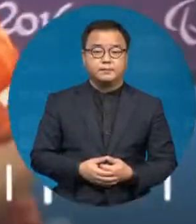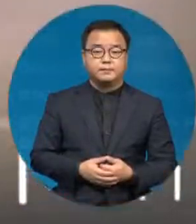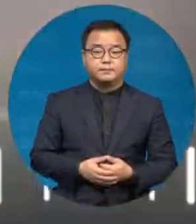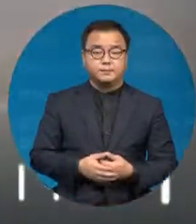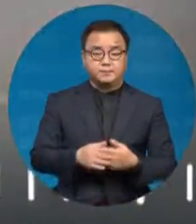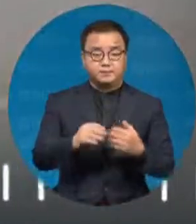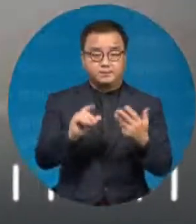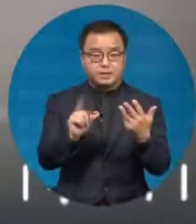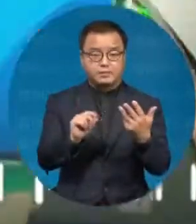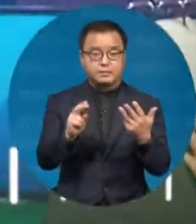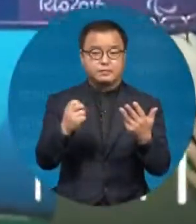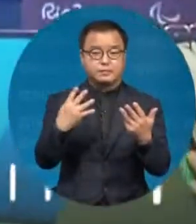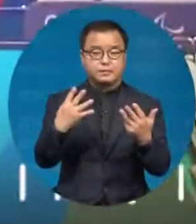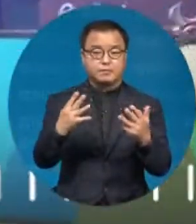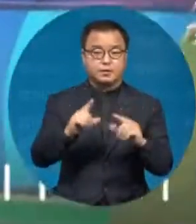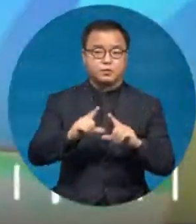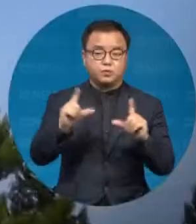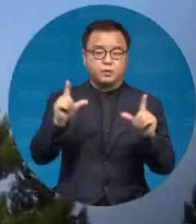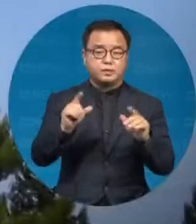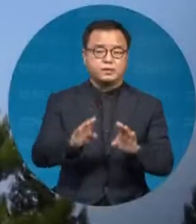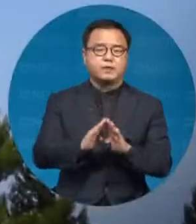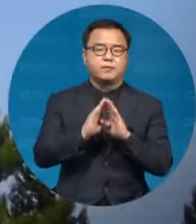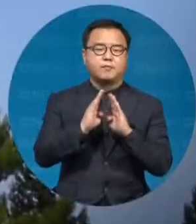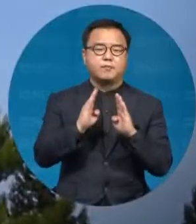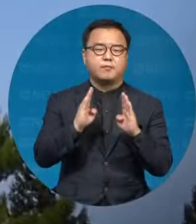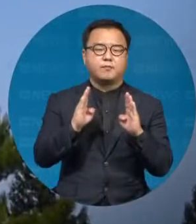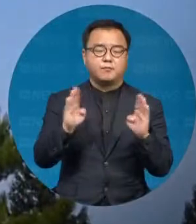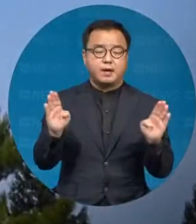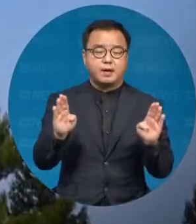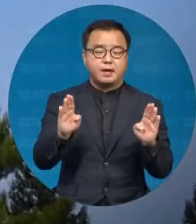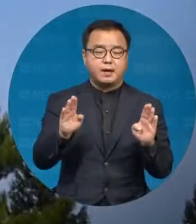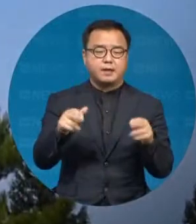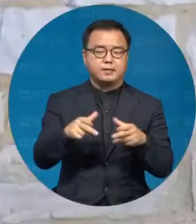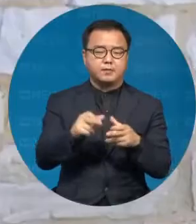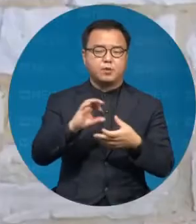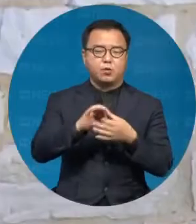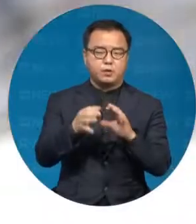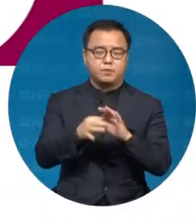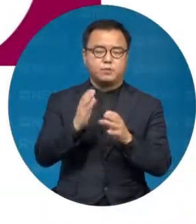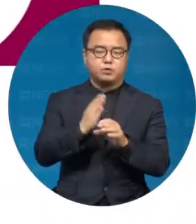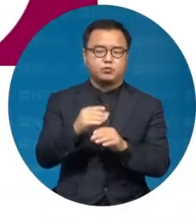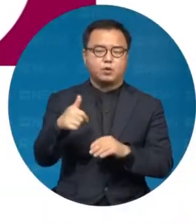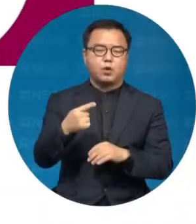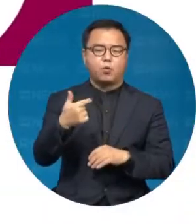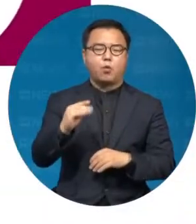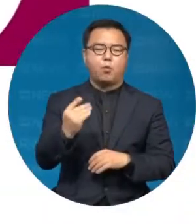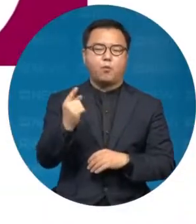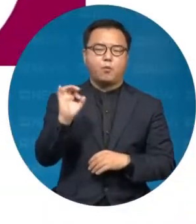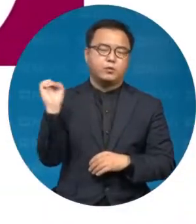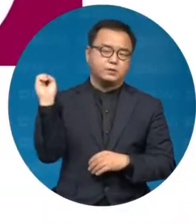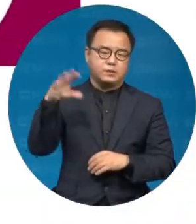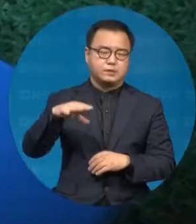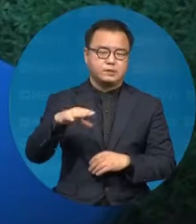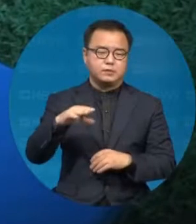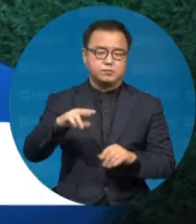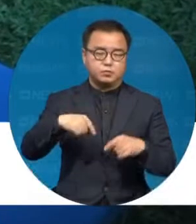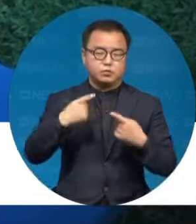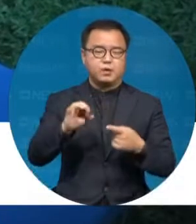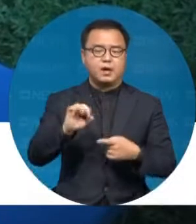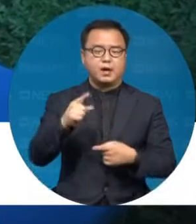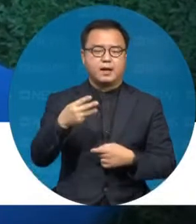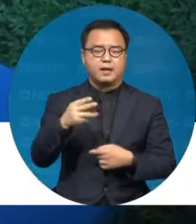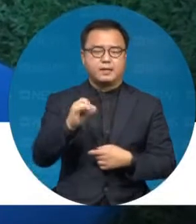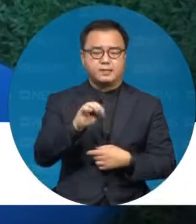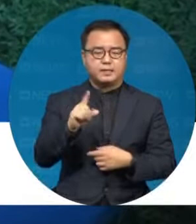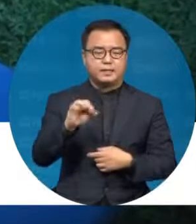24일 도쿄에서 개막하는 패럴림픽에서 곰봉 던지기 종목에 출전하는 알리아 이사 선수. It's so